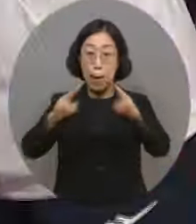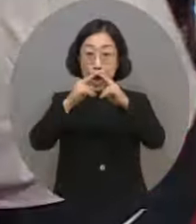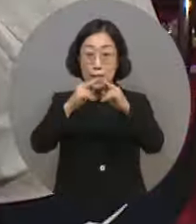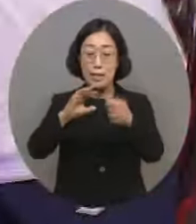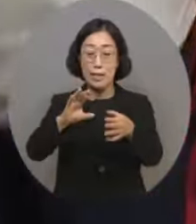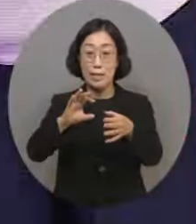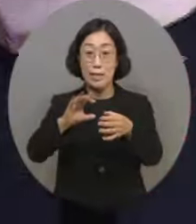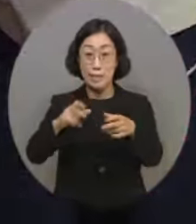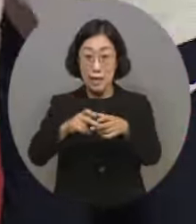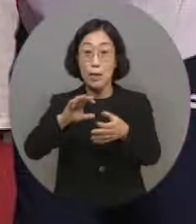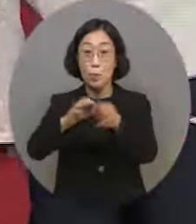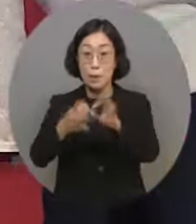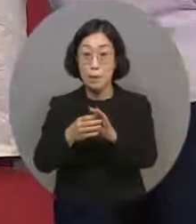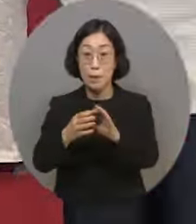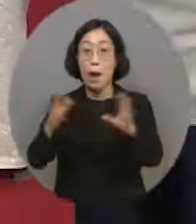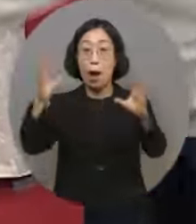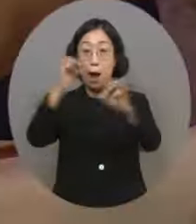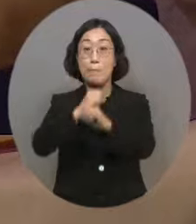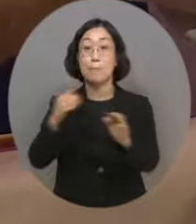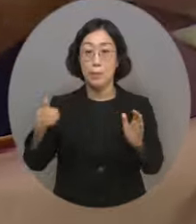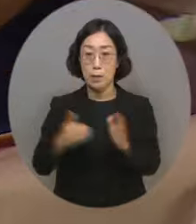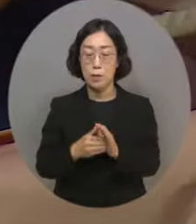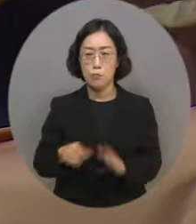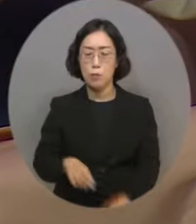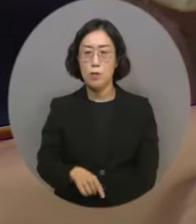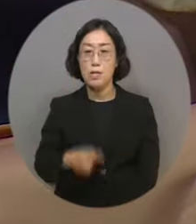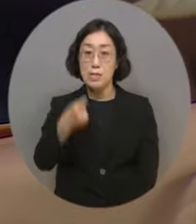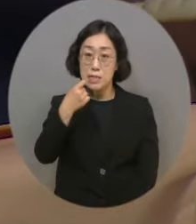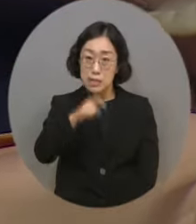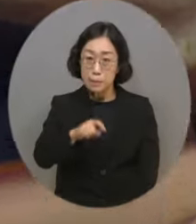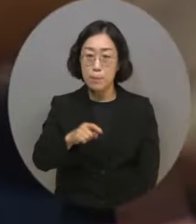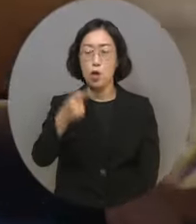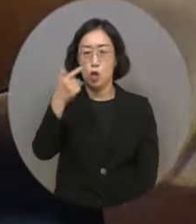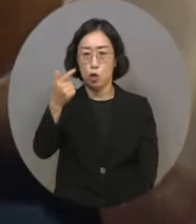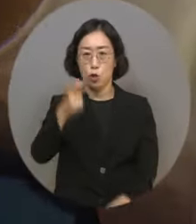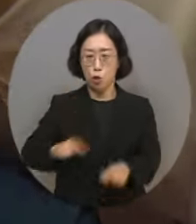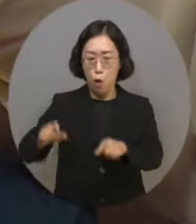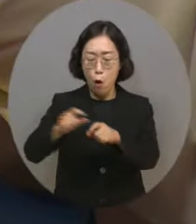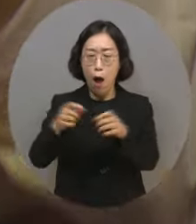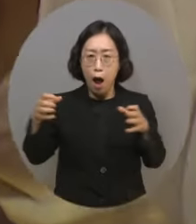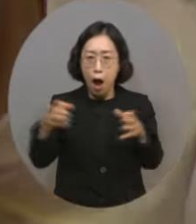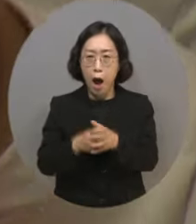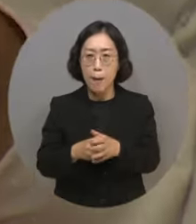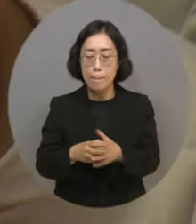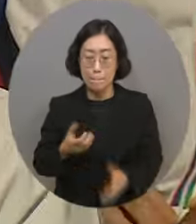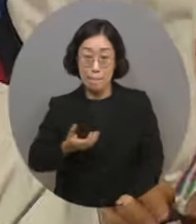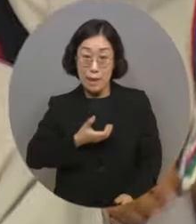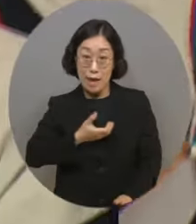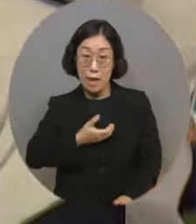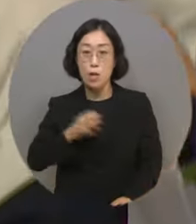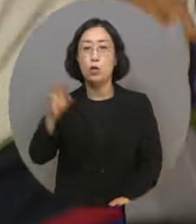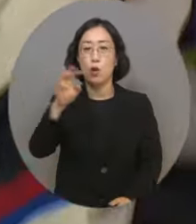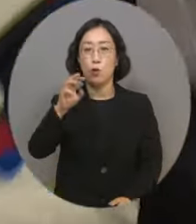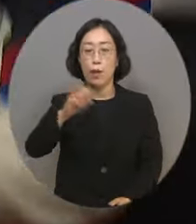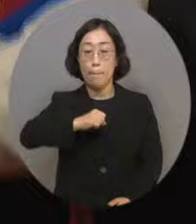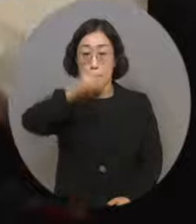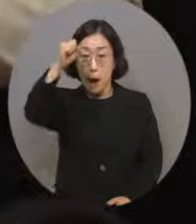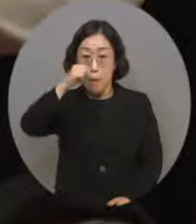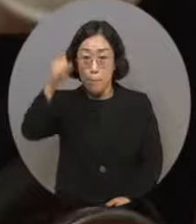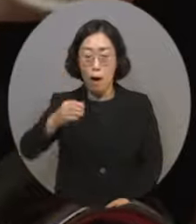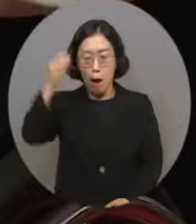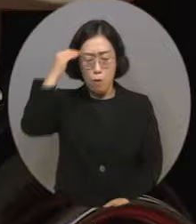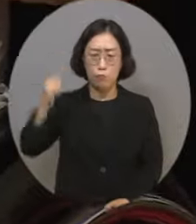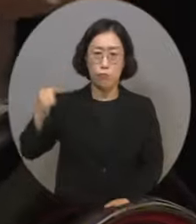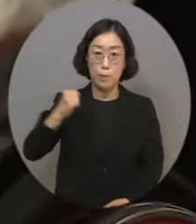막을 내렸습니다. 우리나라는 금메달 6개를 비롯해 메달 30개를 따내며 대한민국 장애인 체육의